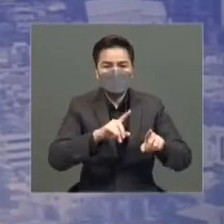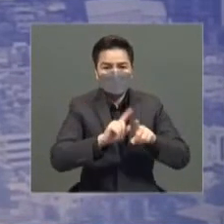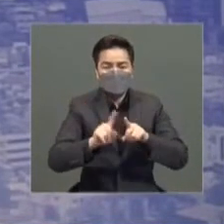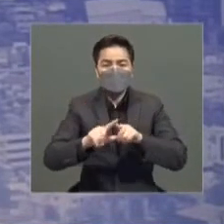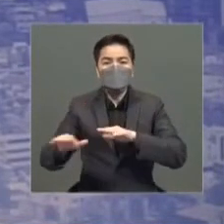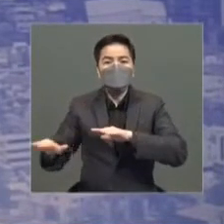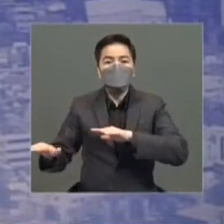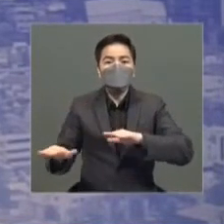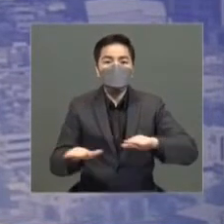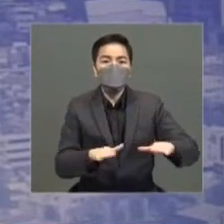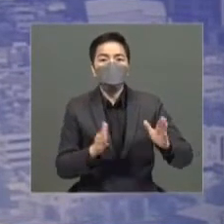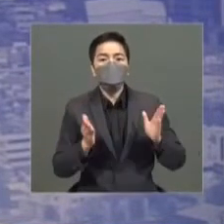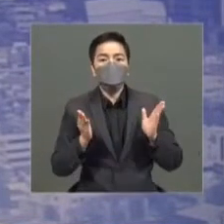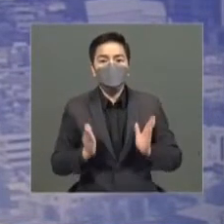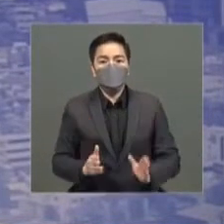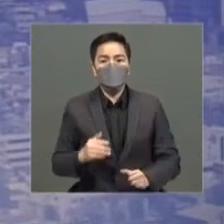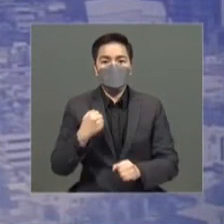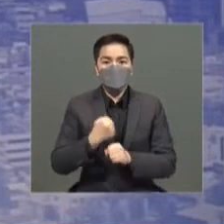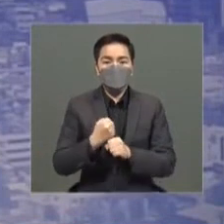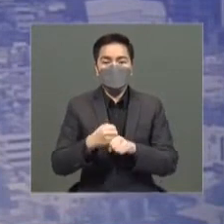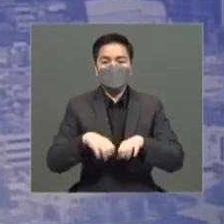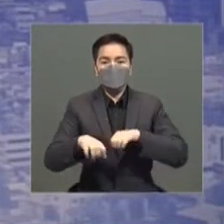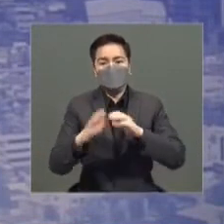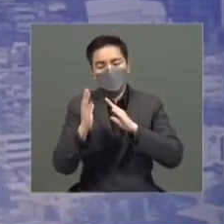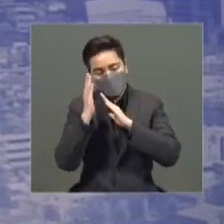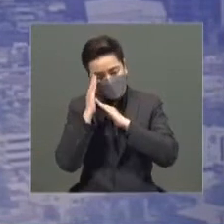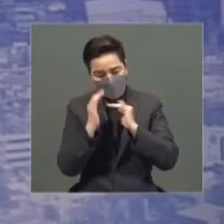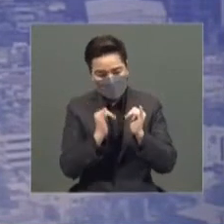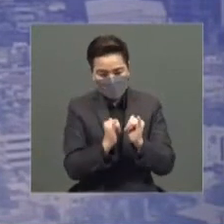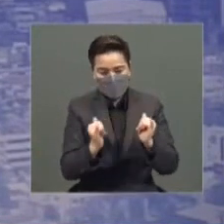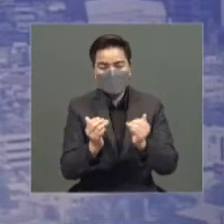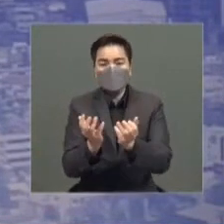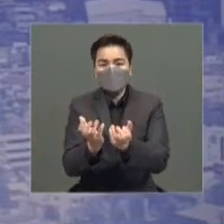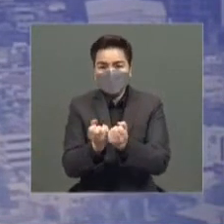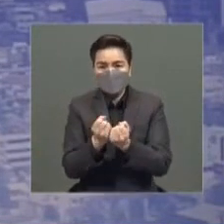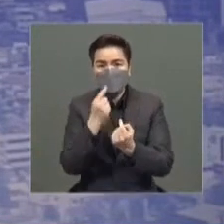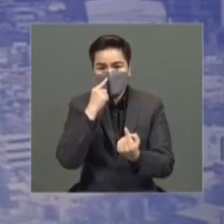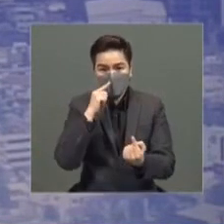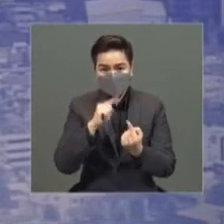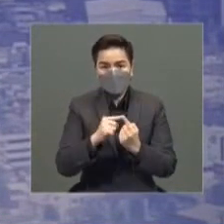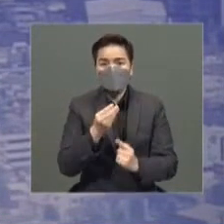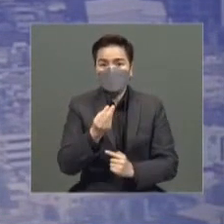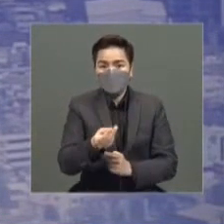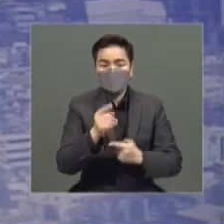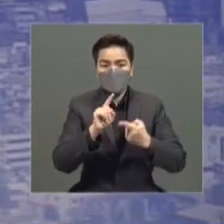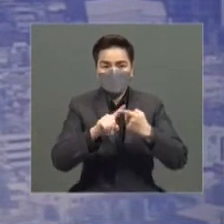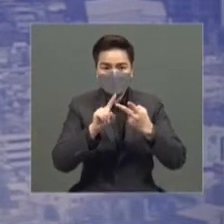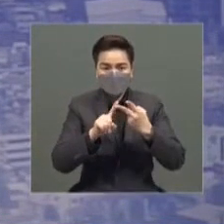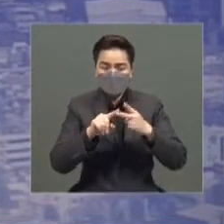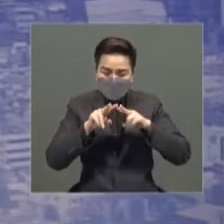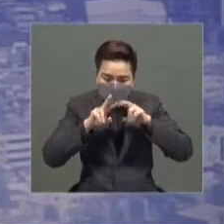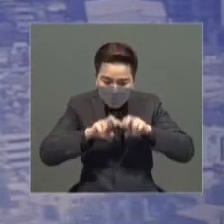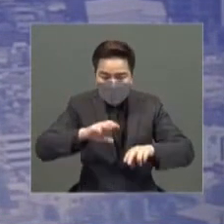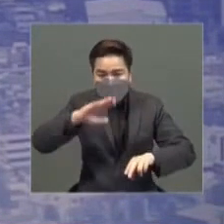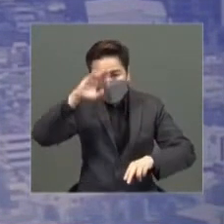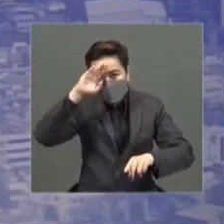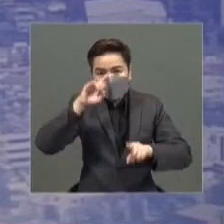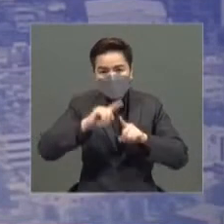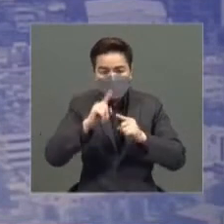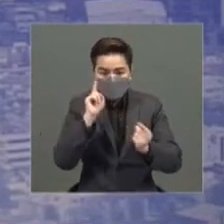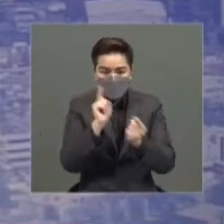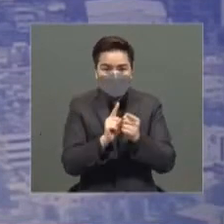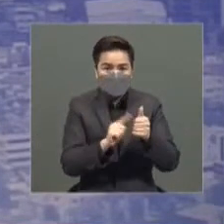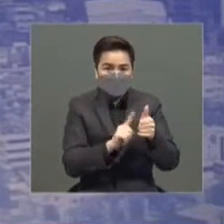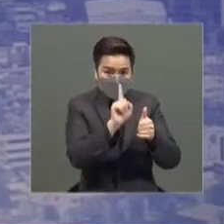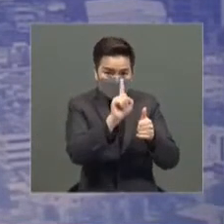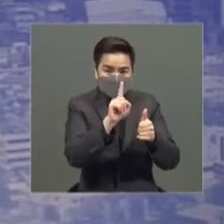การเตรียมทีมทั้งในแง่ของการจัดเตียงรองรับดูแลผู้ป่วยเหล่านี้ให้เหมาะสมรวมทั้งทีมสอบสวนโรคนะคะเจอ1